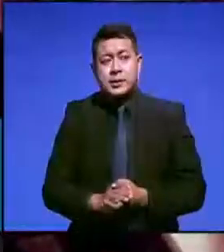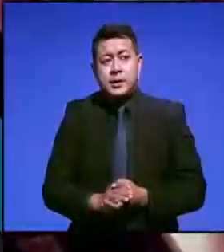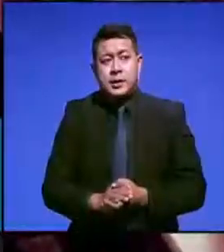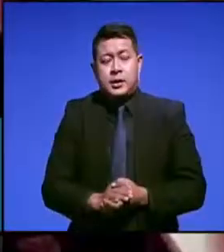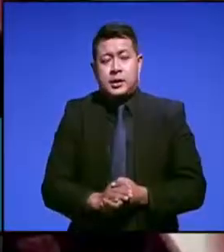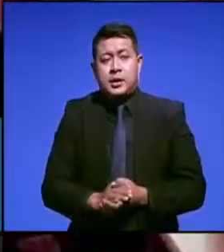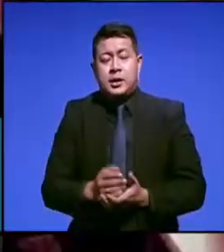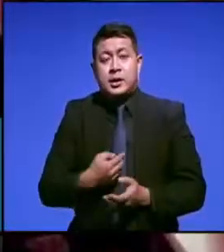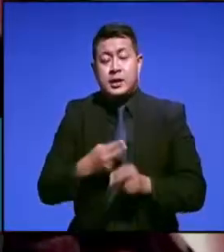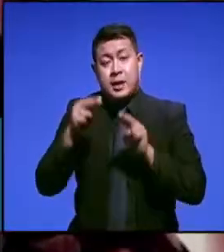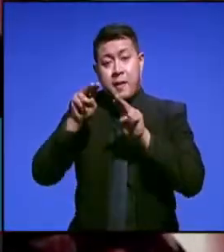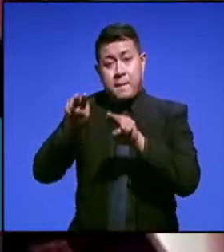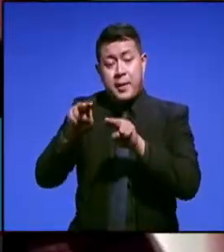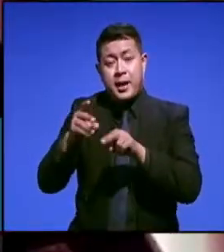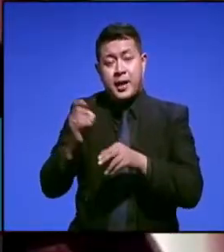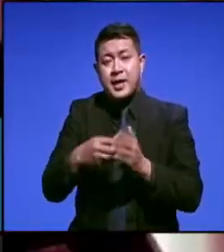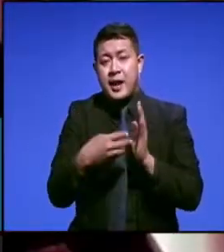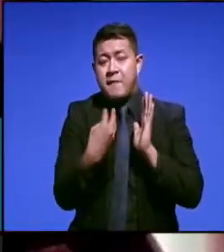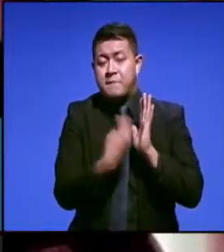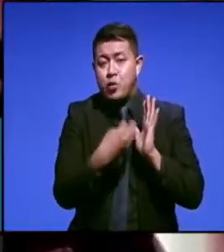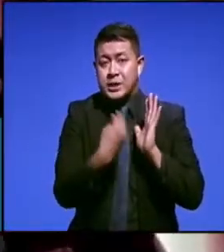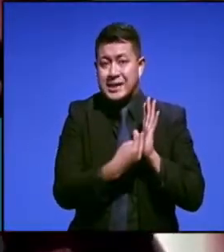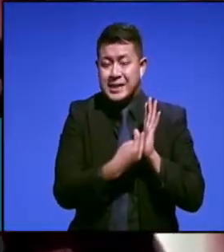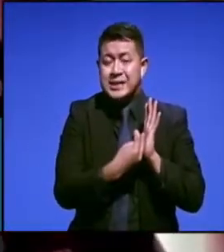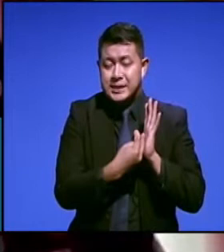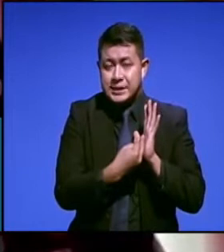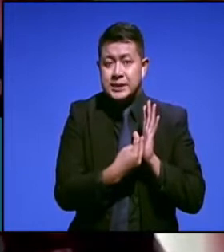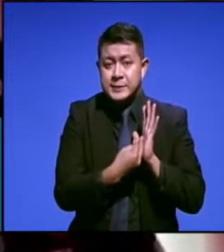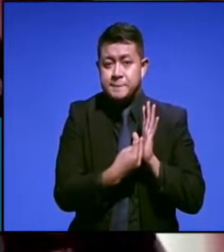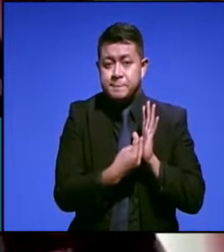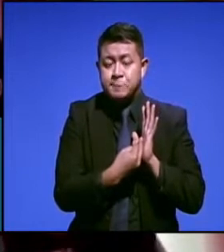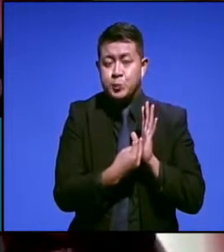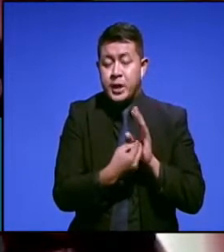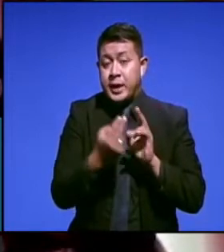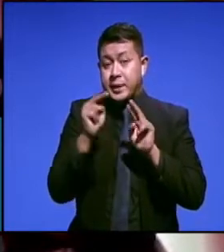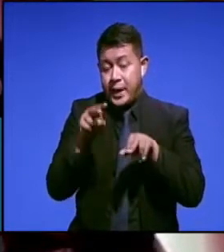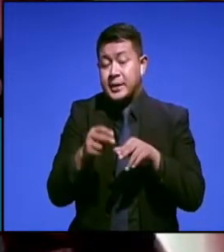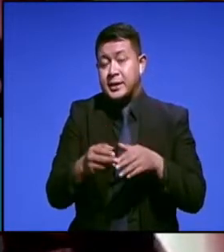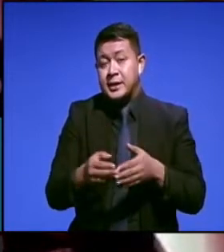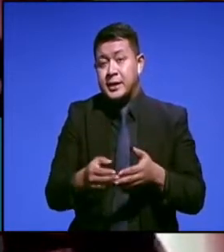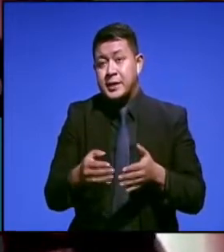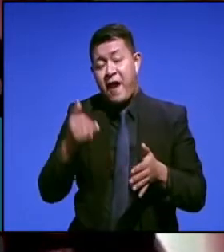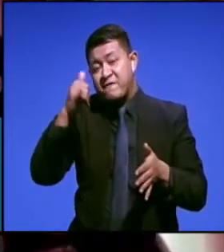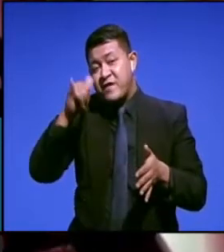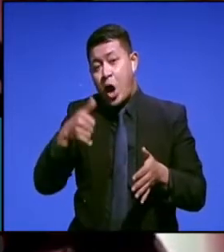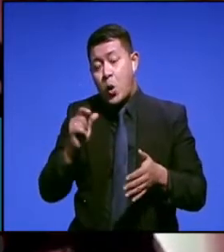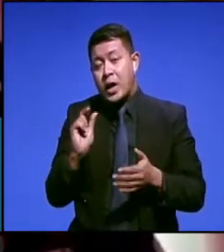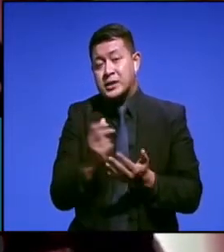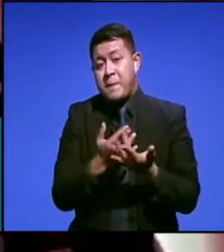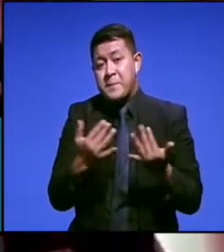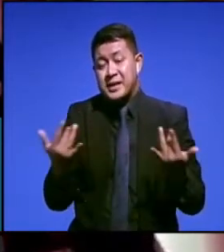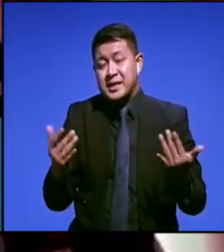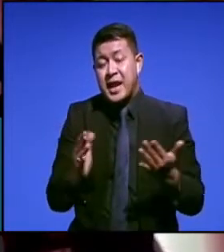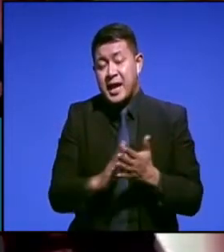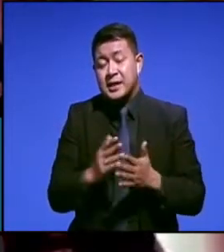reshuffle? Kalau kita melihat dari fakta dan dinamika yang ada gitu, dan melihat dari penilaian publik terhadap kinerja menteri,